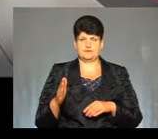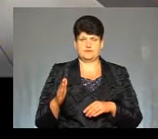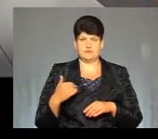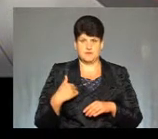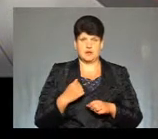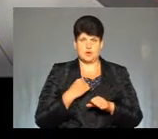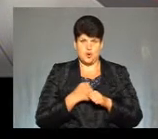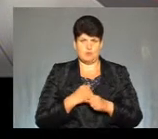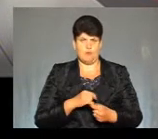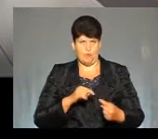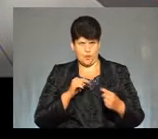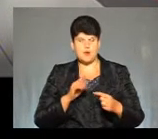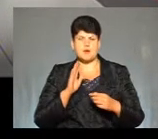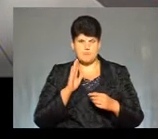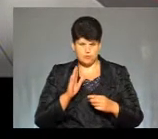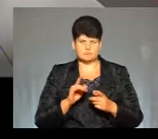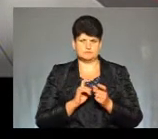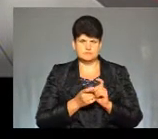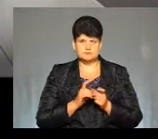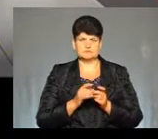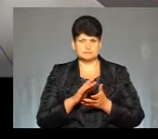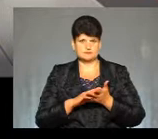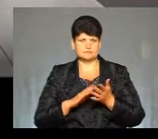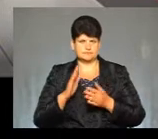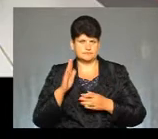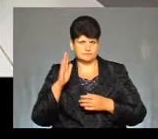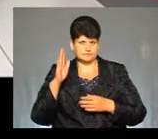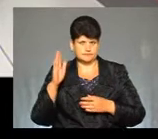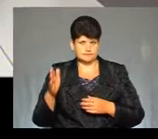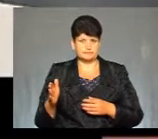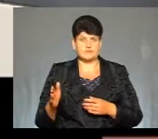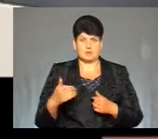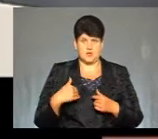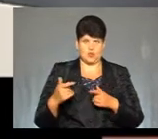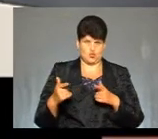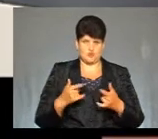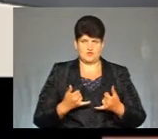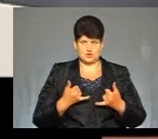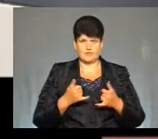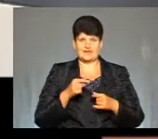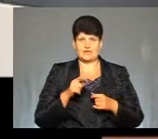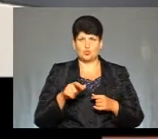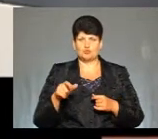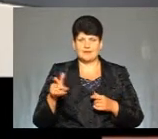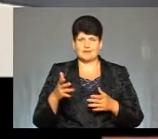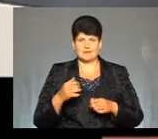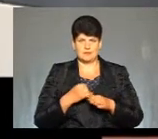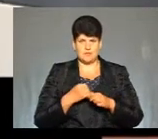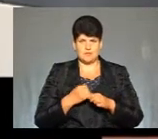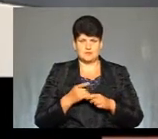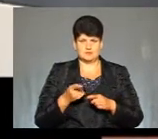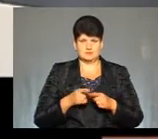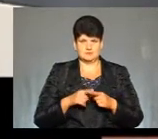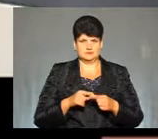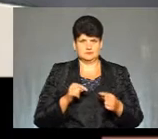чинимо спротив, і ми будемо чинити спротив, що би не сталося, і ми готові шанувати тих людей, які чинять той спротив. Тому